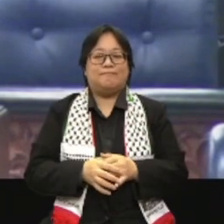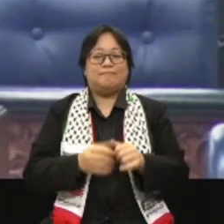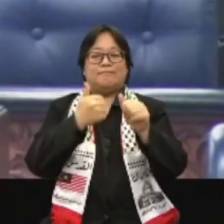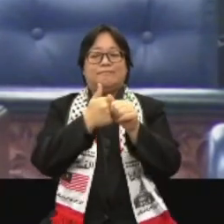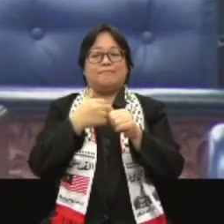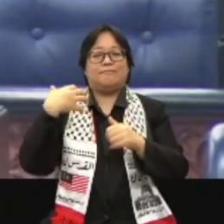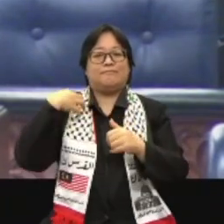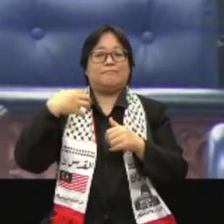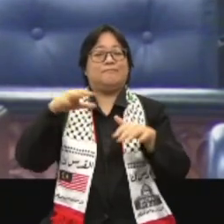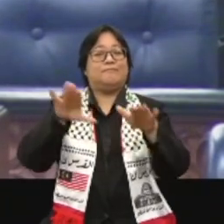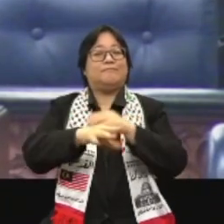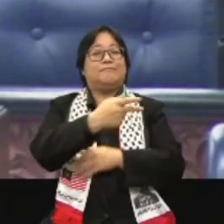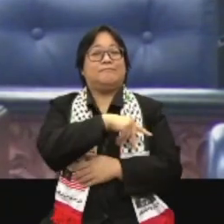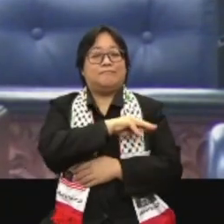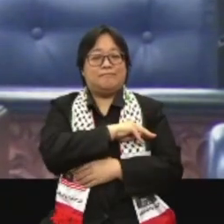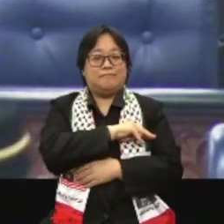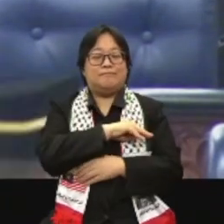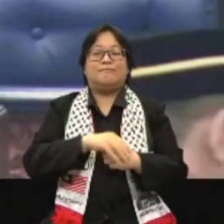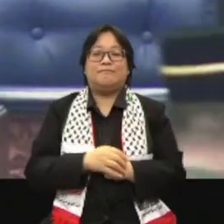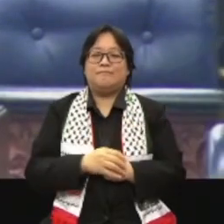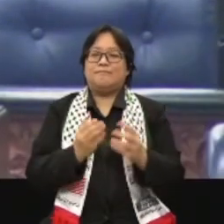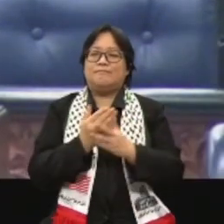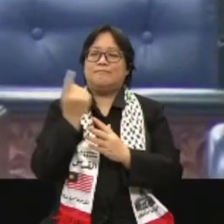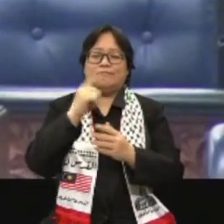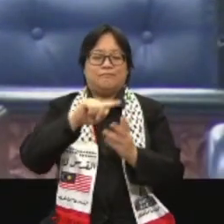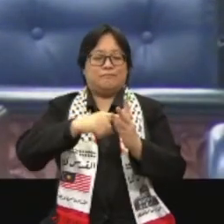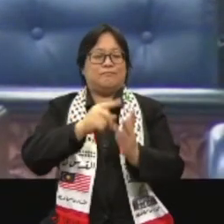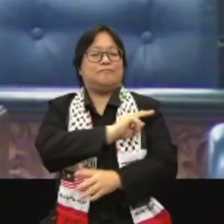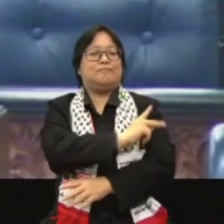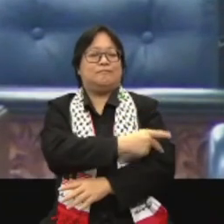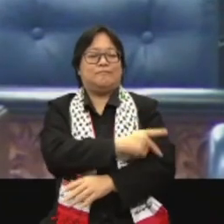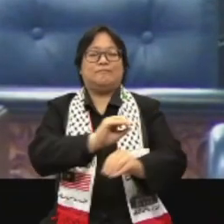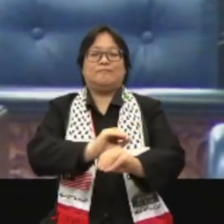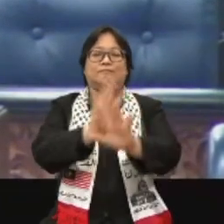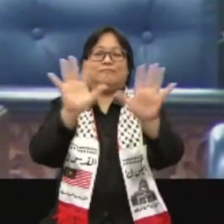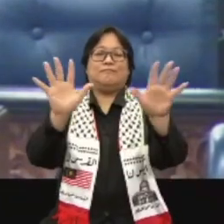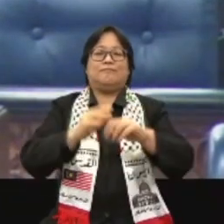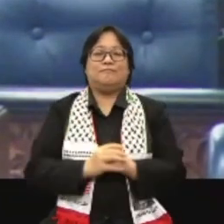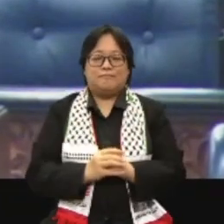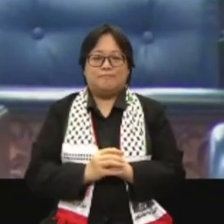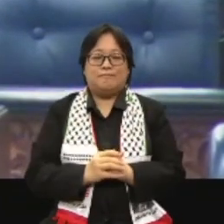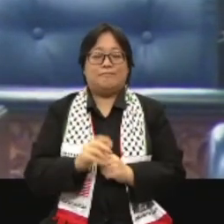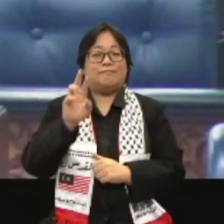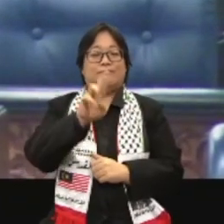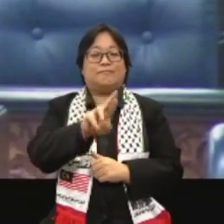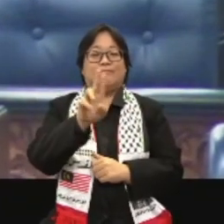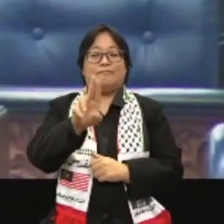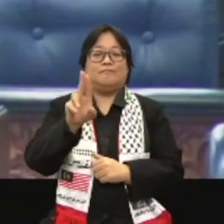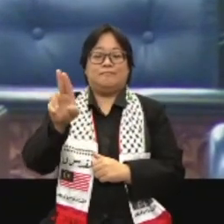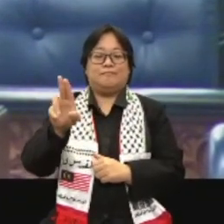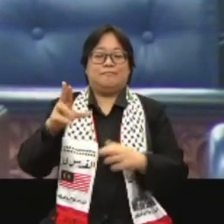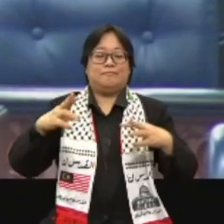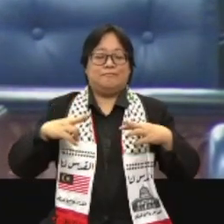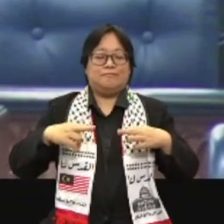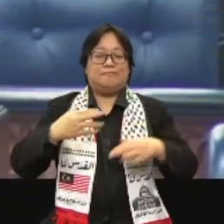pegawai pengawal Kementerian melalui satu Puncak kuasa yang jelas sebab itu Rang undang-undangara